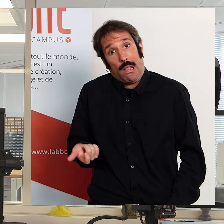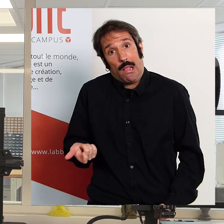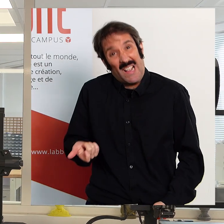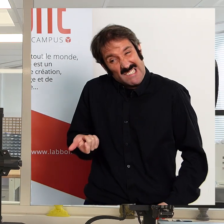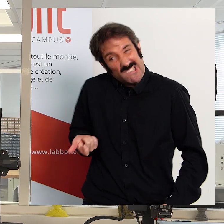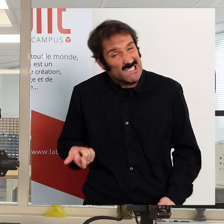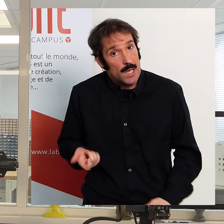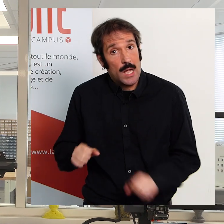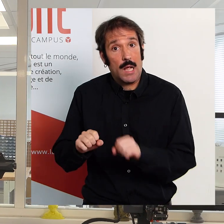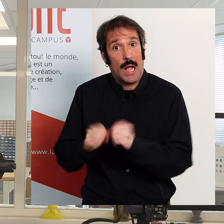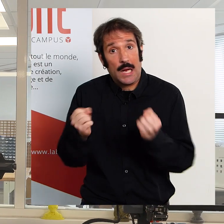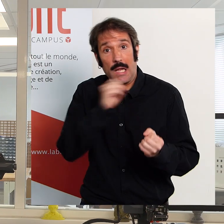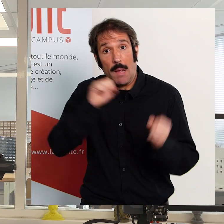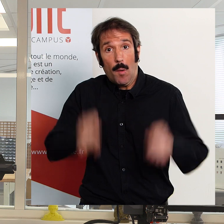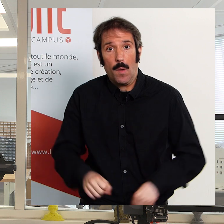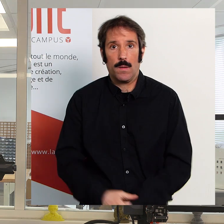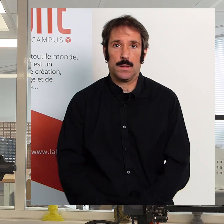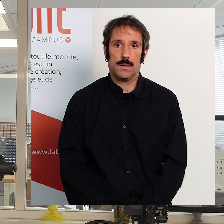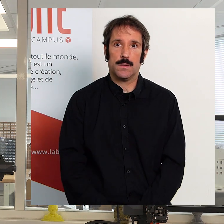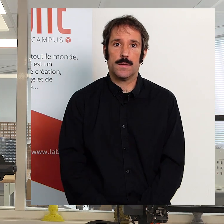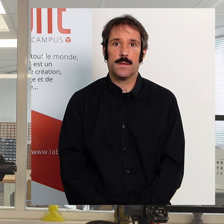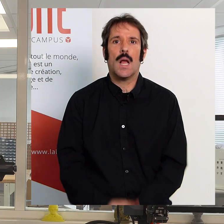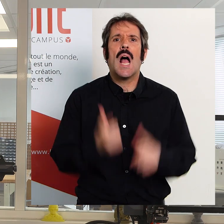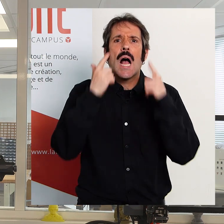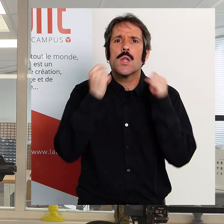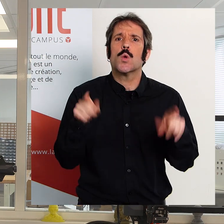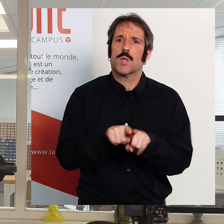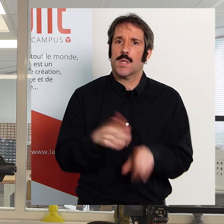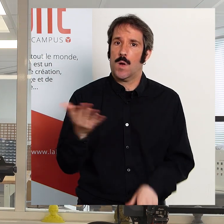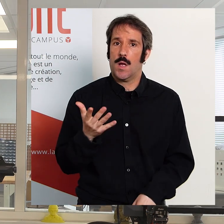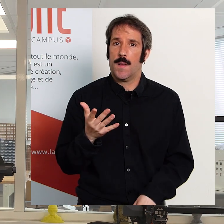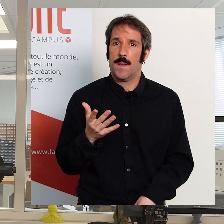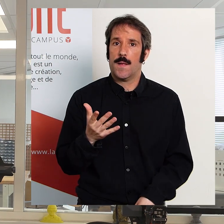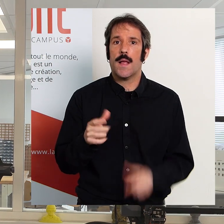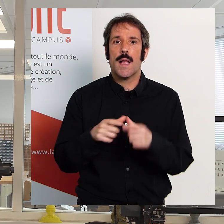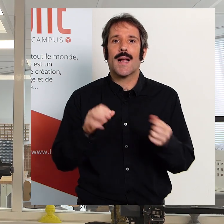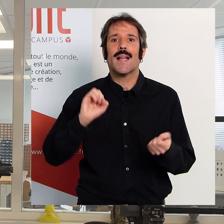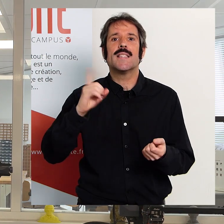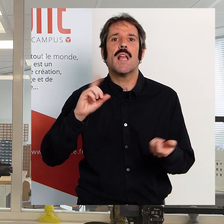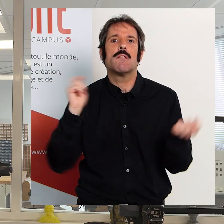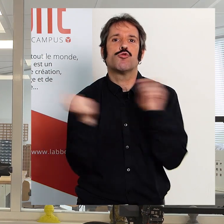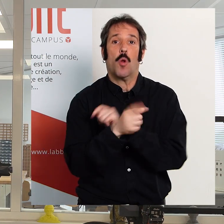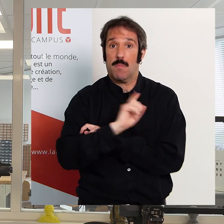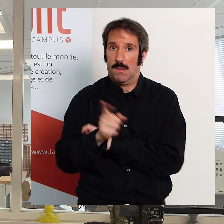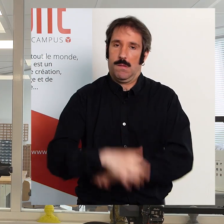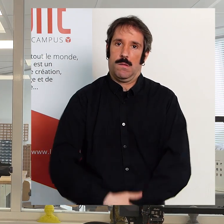mauvais sens et que vous forcez, vous pouvez endommager le port. Attention également à ne pas inverser les cartes SD s'il vous